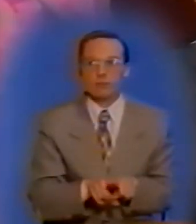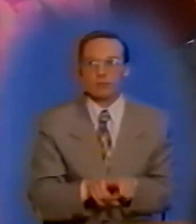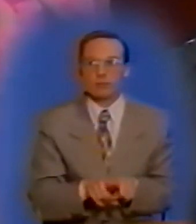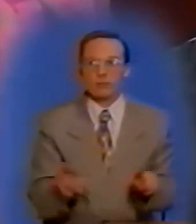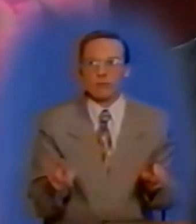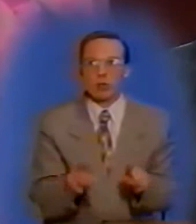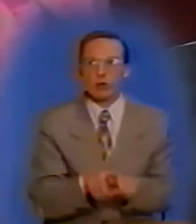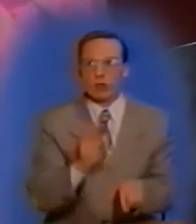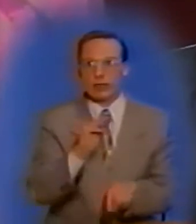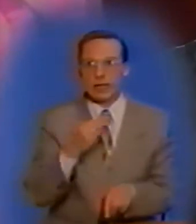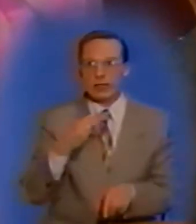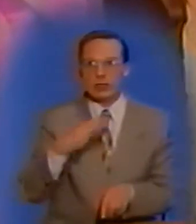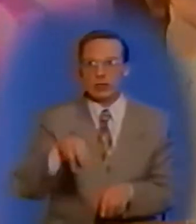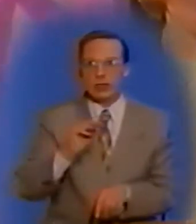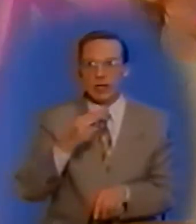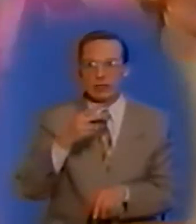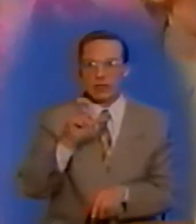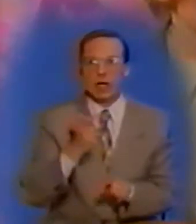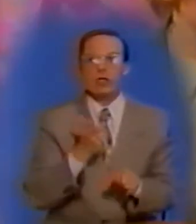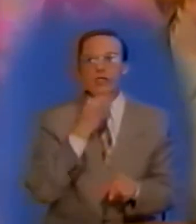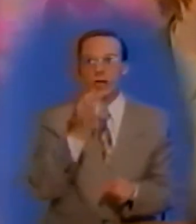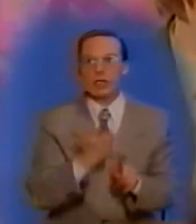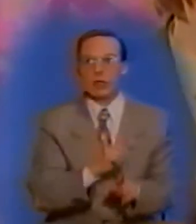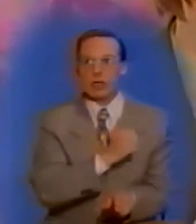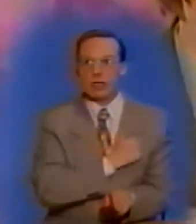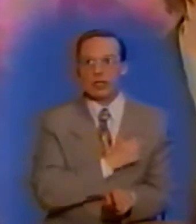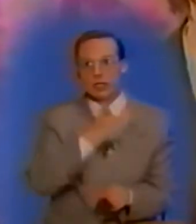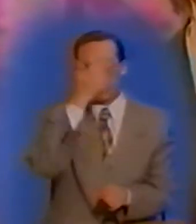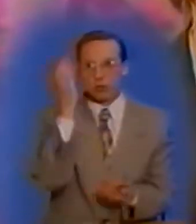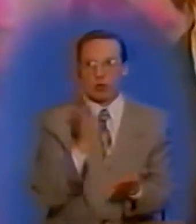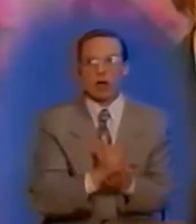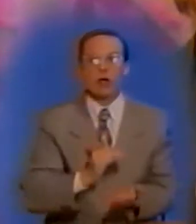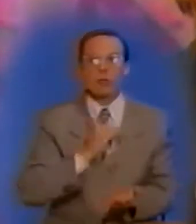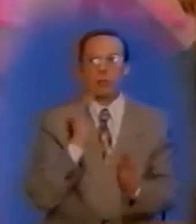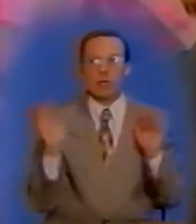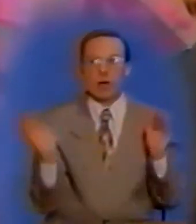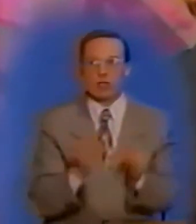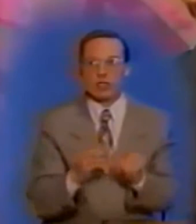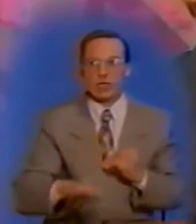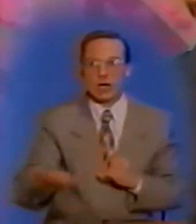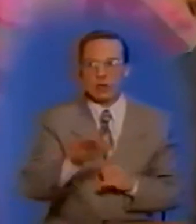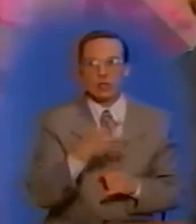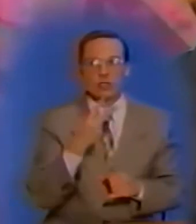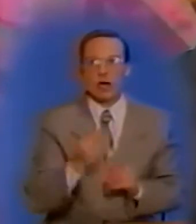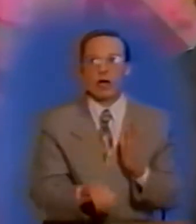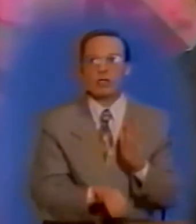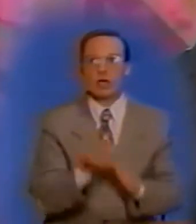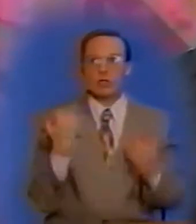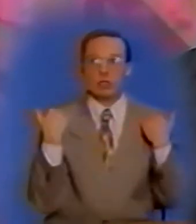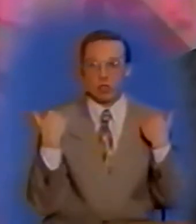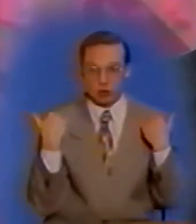tokią tendenciją. Sakė, kad labai gaila, kad Lietuva galbūt yra pernelyg mažas kraštas ir neatsiranda